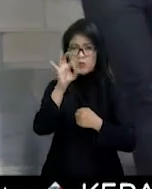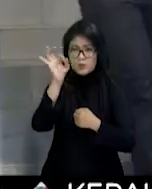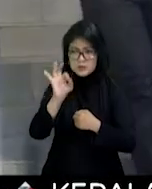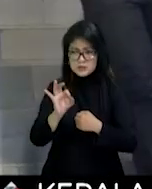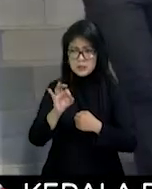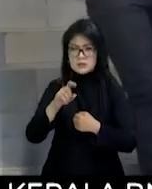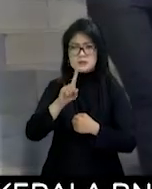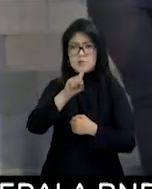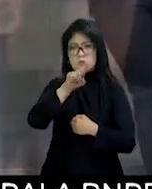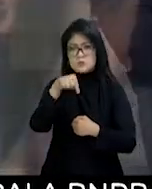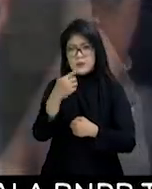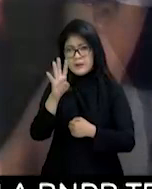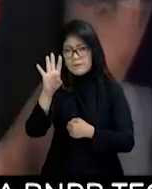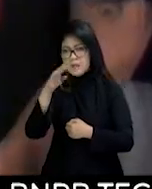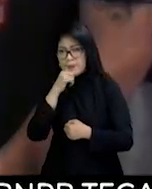1 hingga 4 minggu.